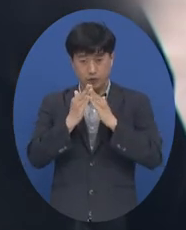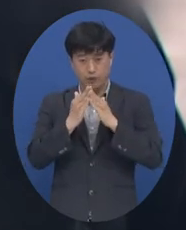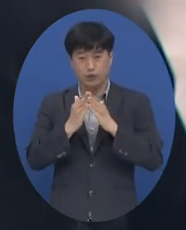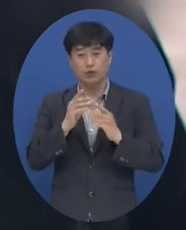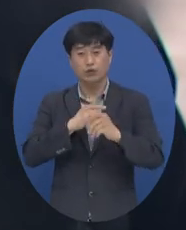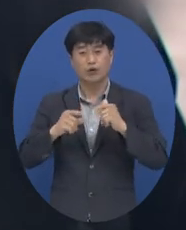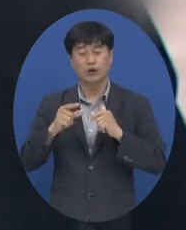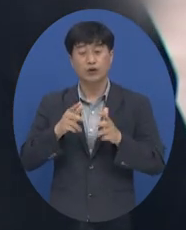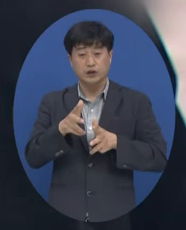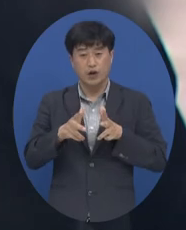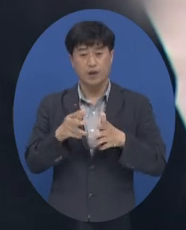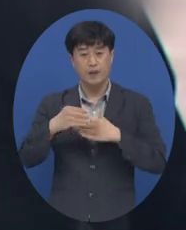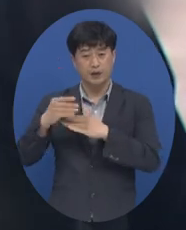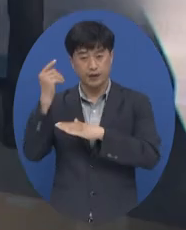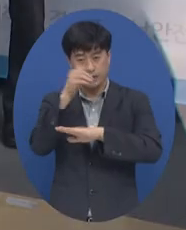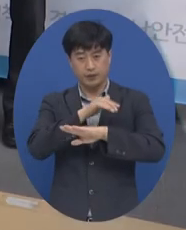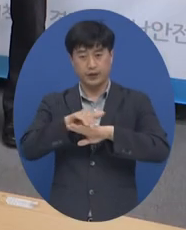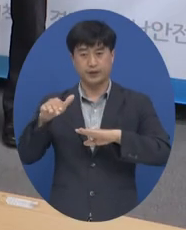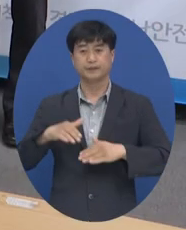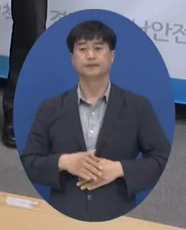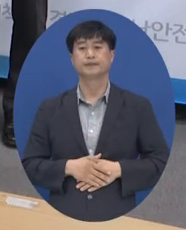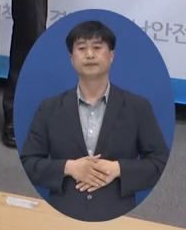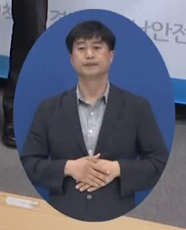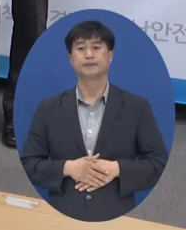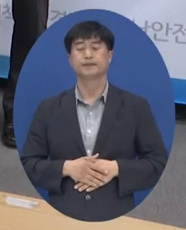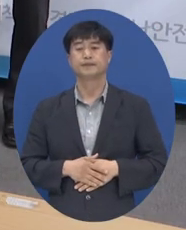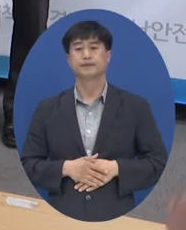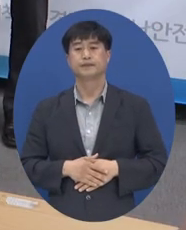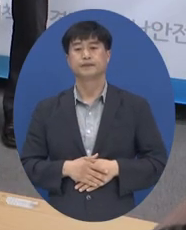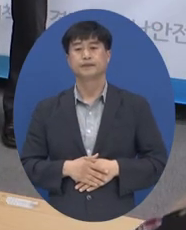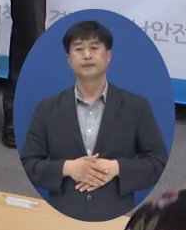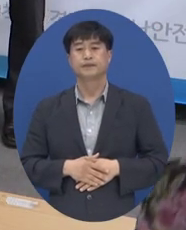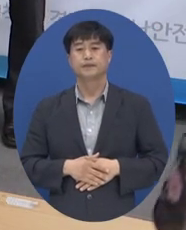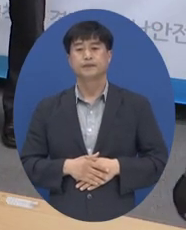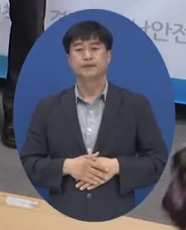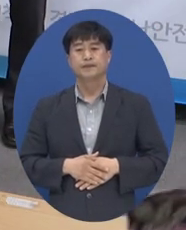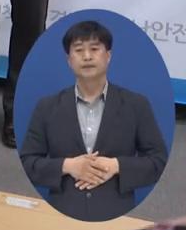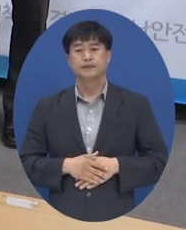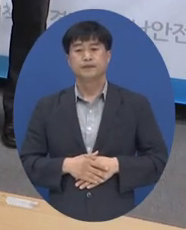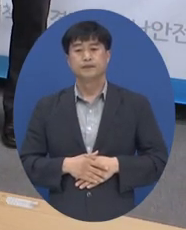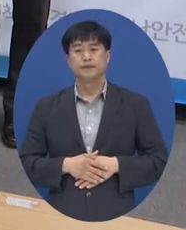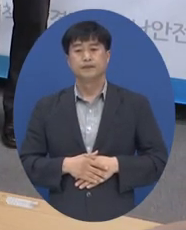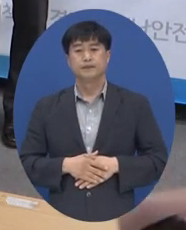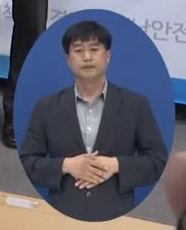추가 사업을 반영할 방침입니다. 경기 CCTV 최창순입니다.